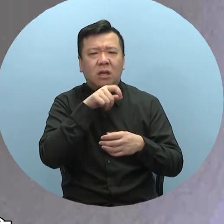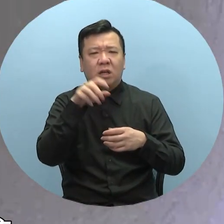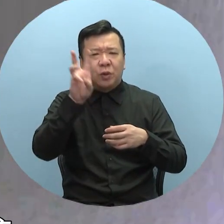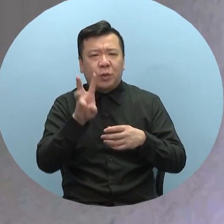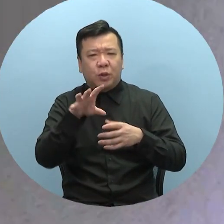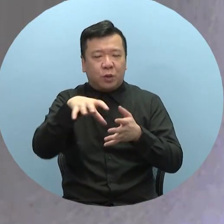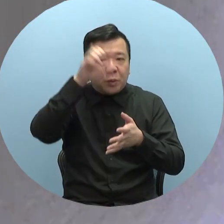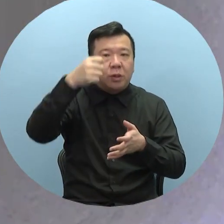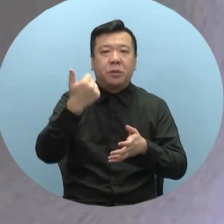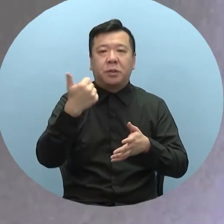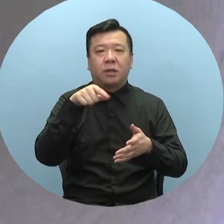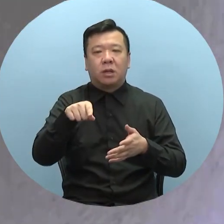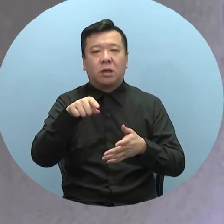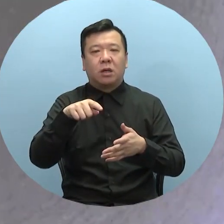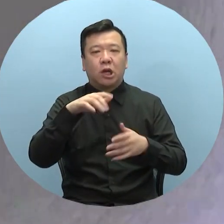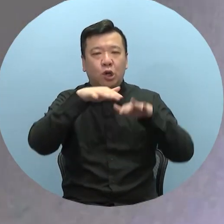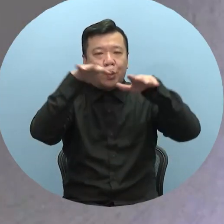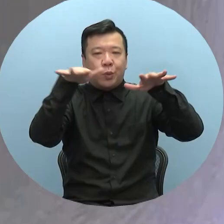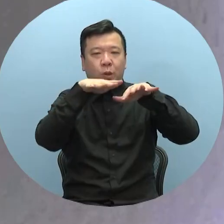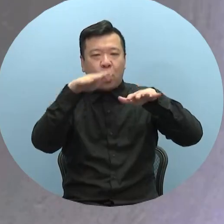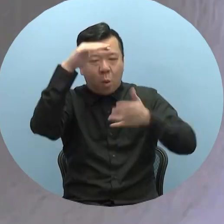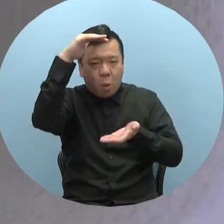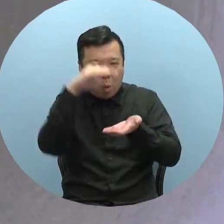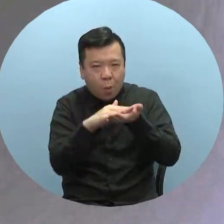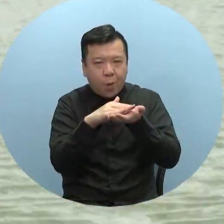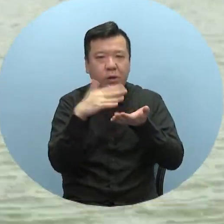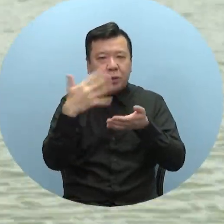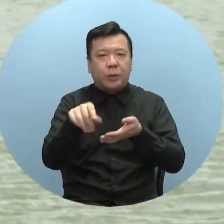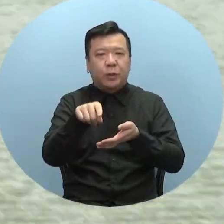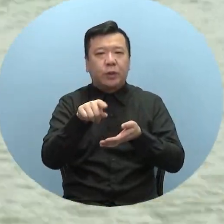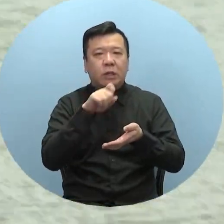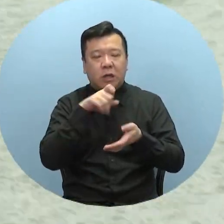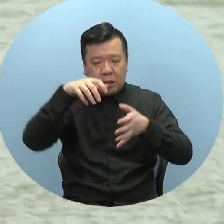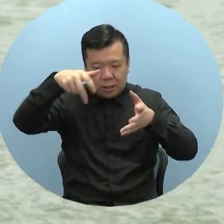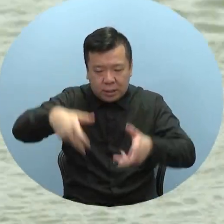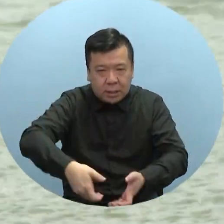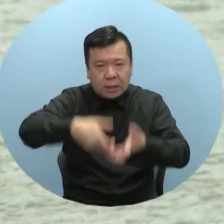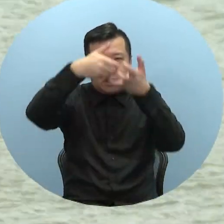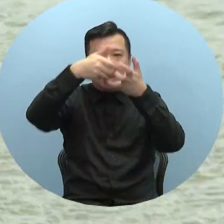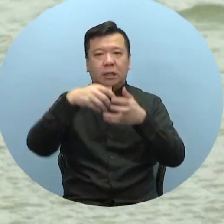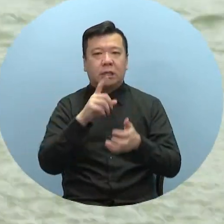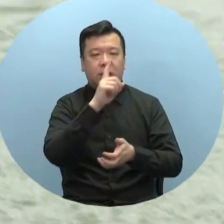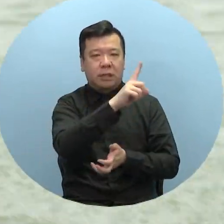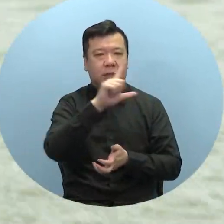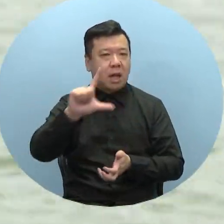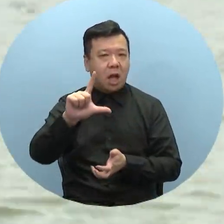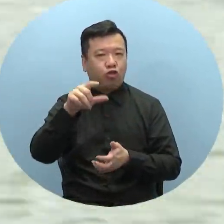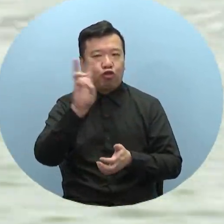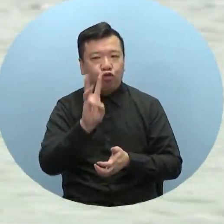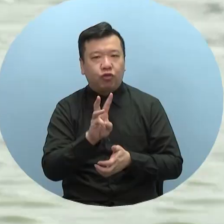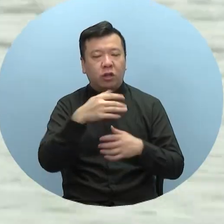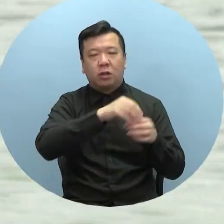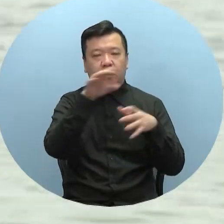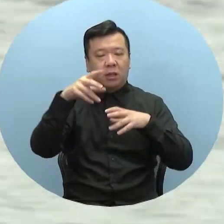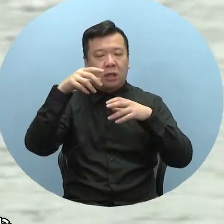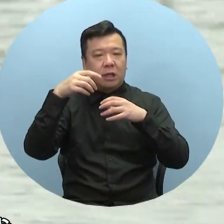板嘅系統啦。佢可以喺水面飛到好低嘅時候，佢落一個採樣器，就攞1升嘅水上翻嚟，攞翻